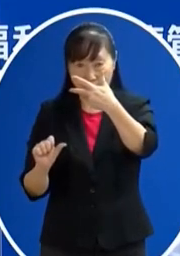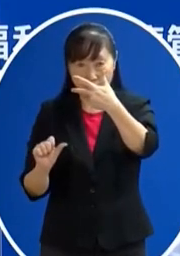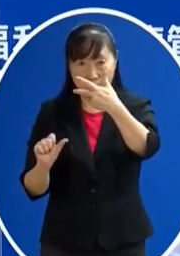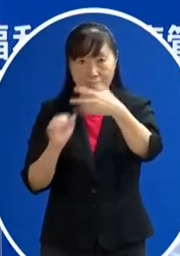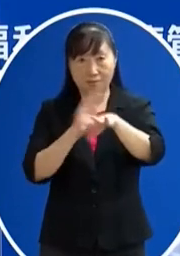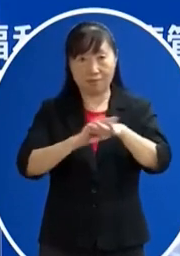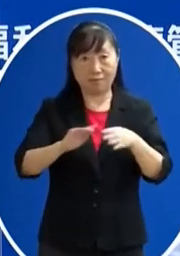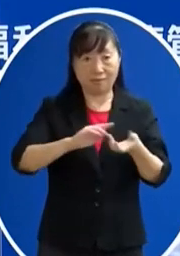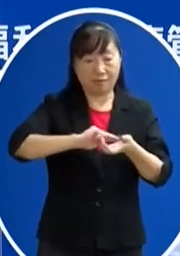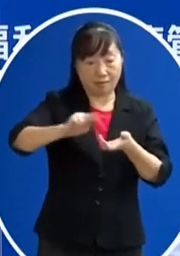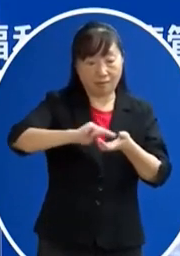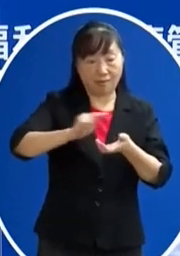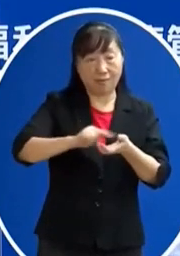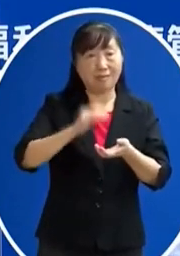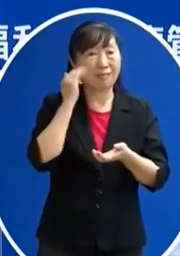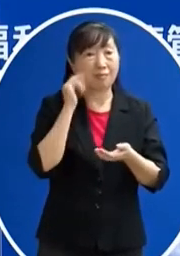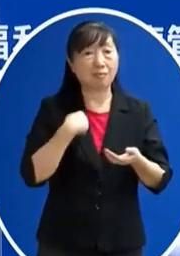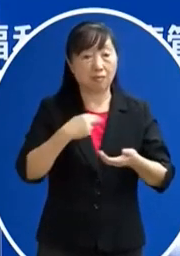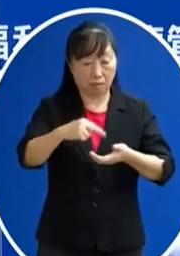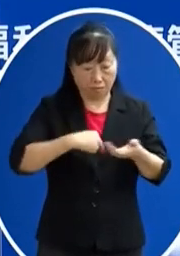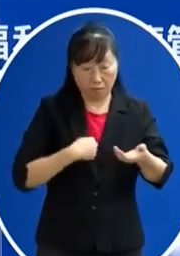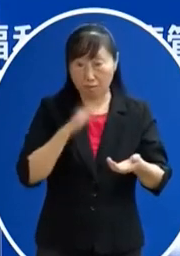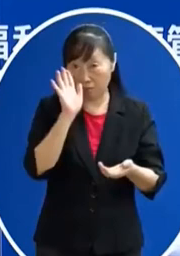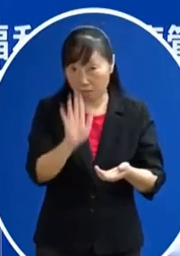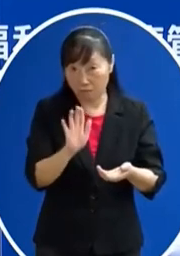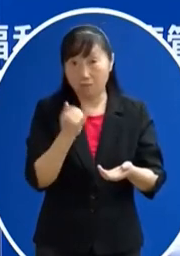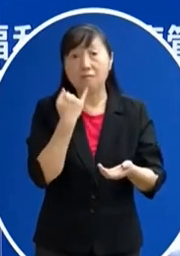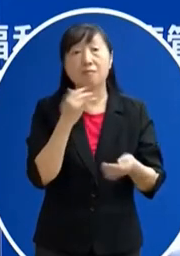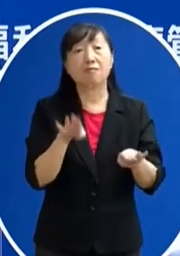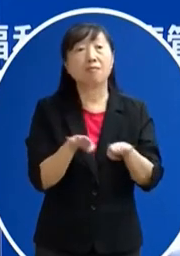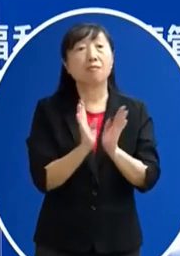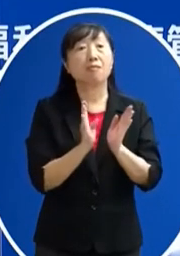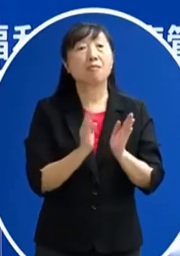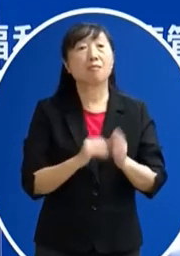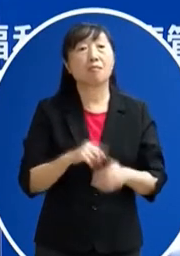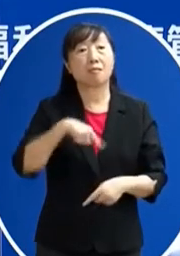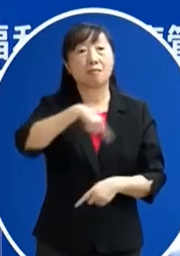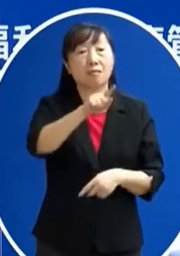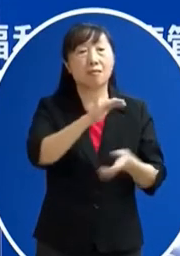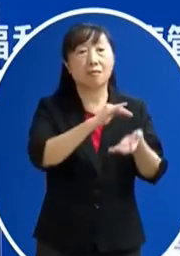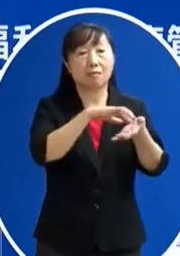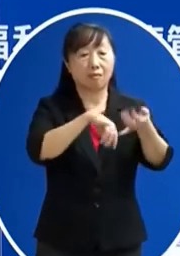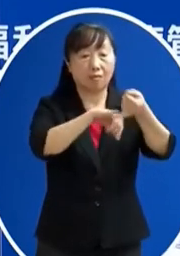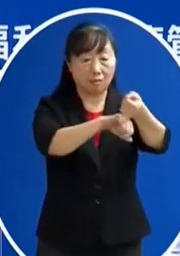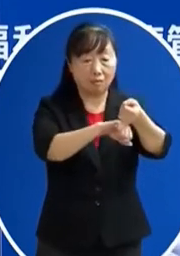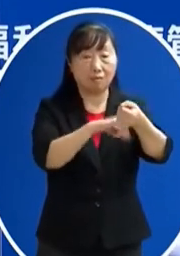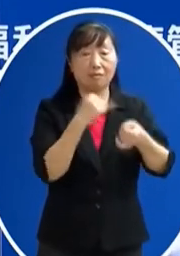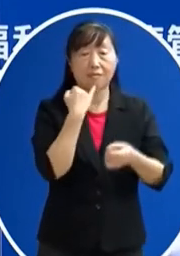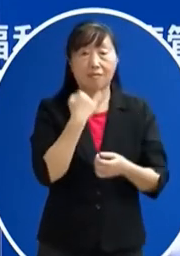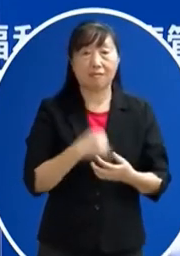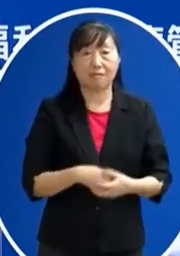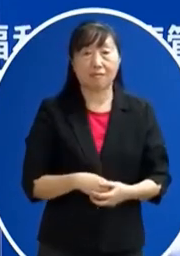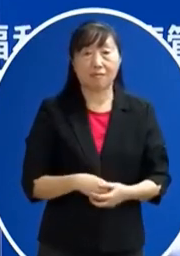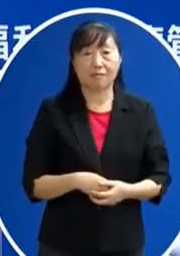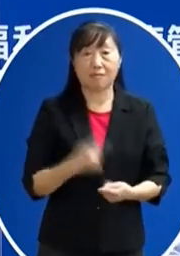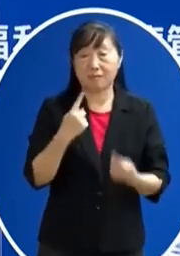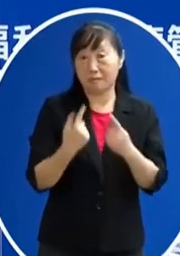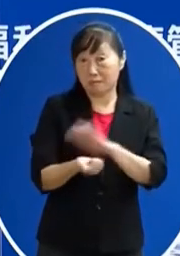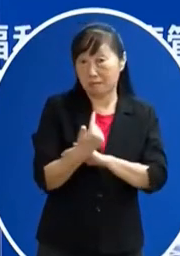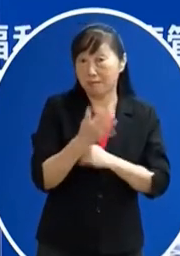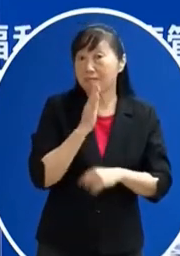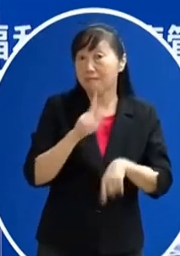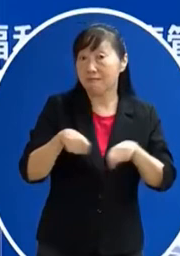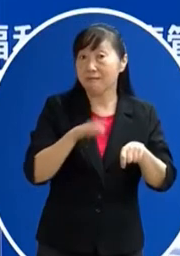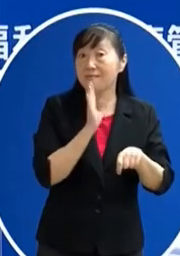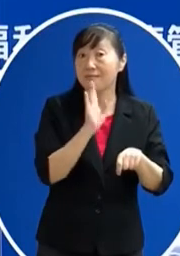7月15号。那有接到简讯的，好，就可以开始来进行预约。那最快目前的计